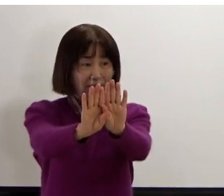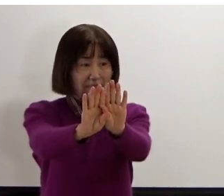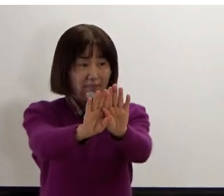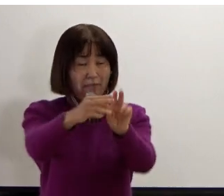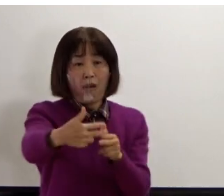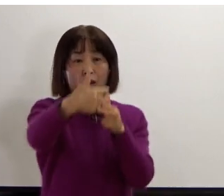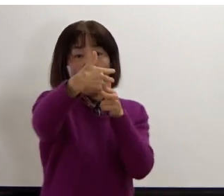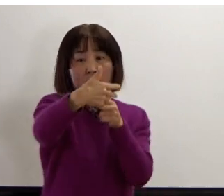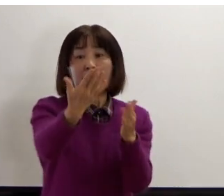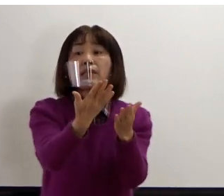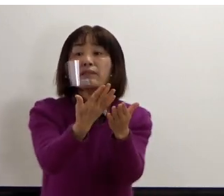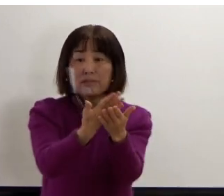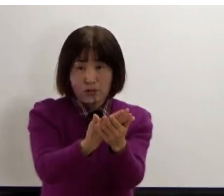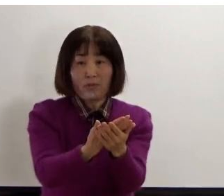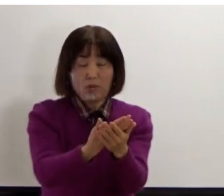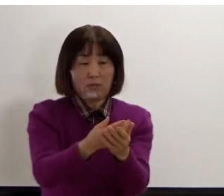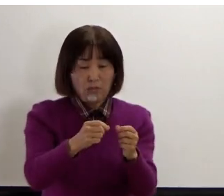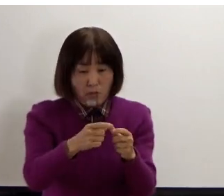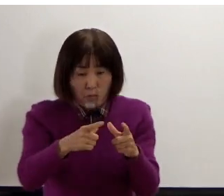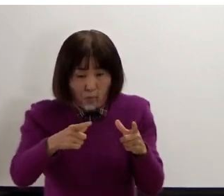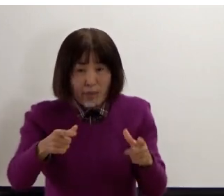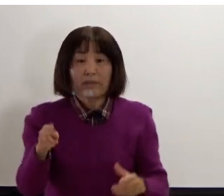ているようであります。